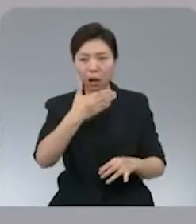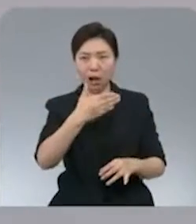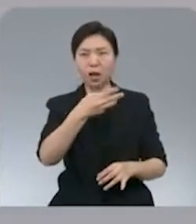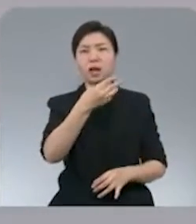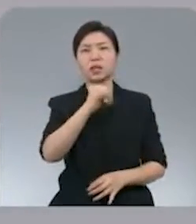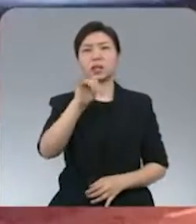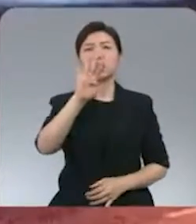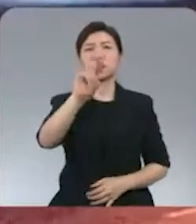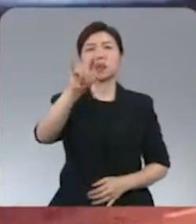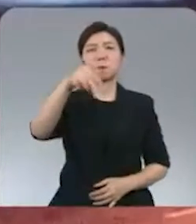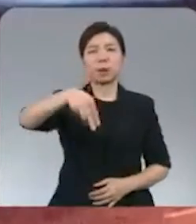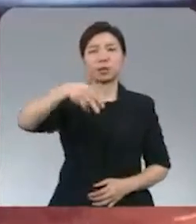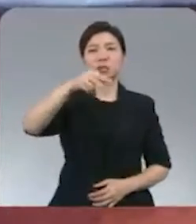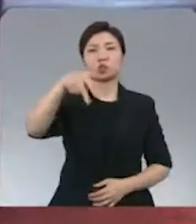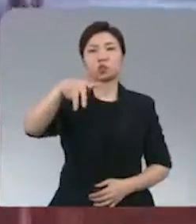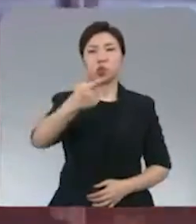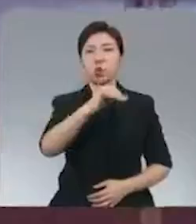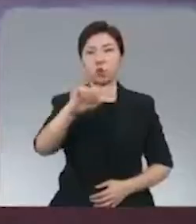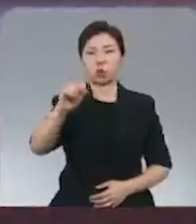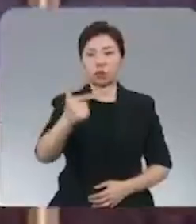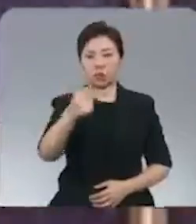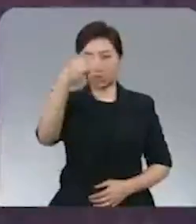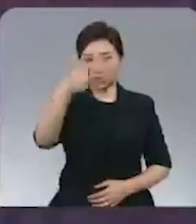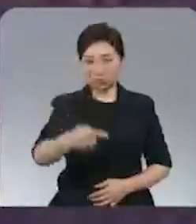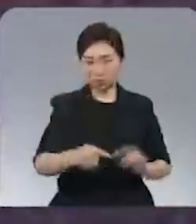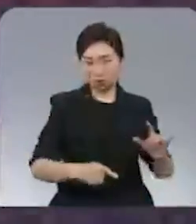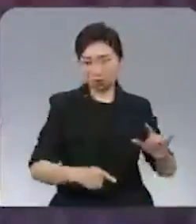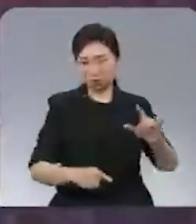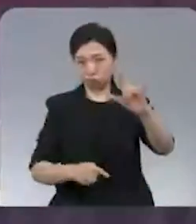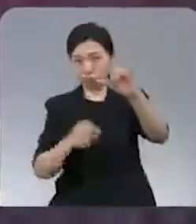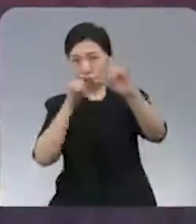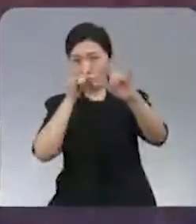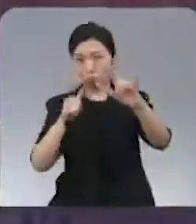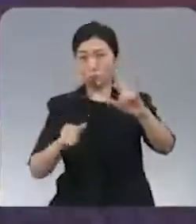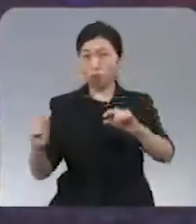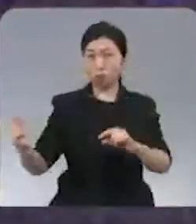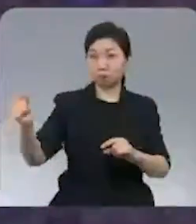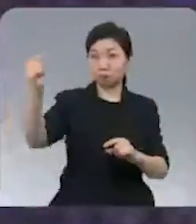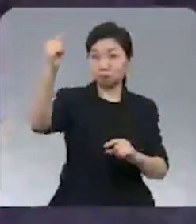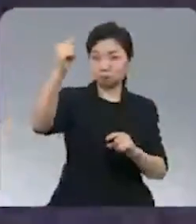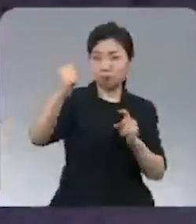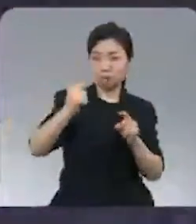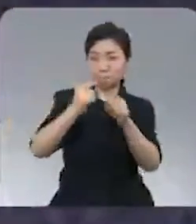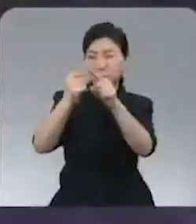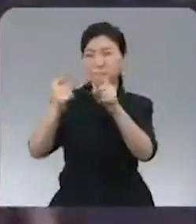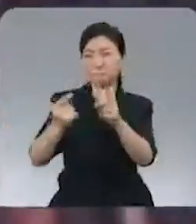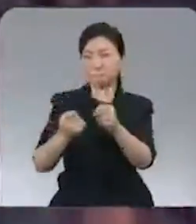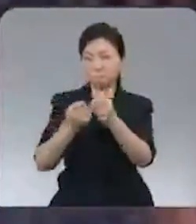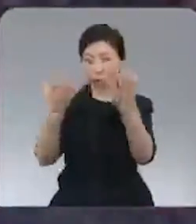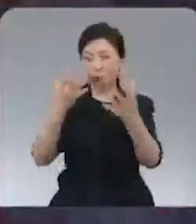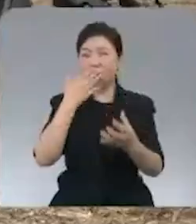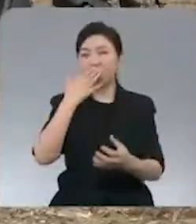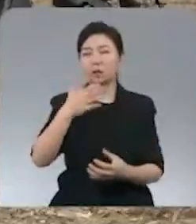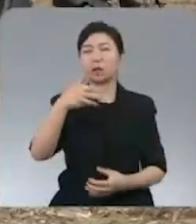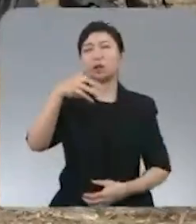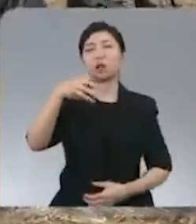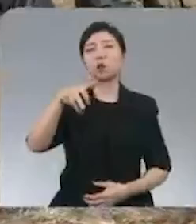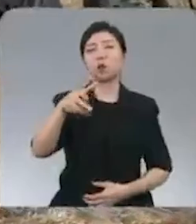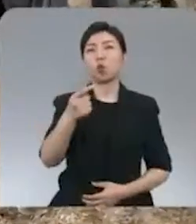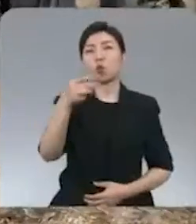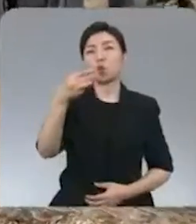während der flugzeugträger nicht in die entsprechende zone 1 vor angesichts anzeichen für einen test einer neuen